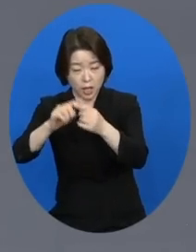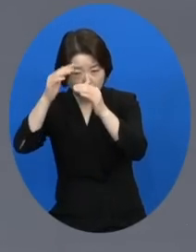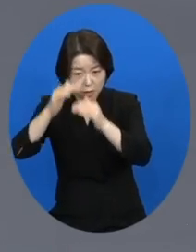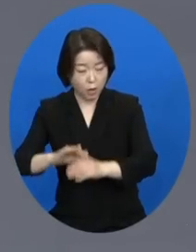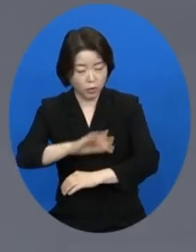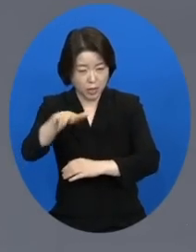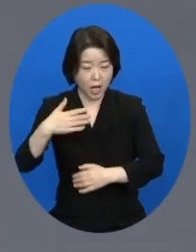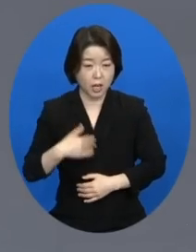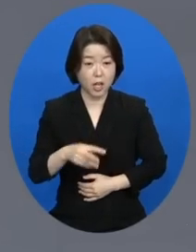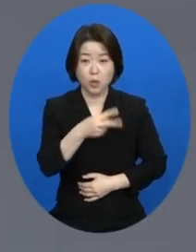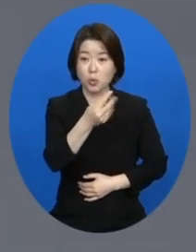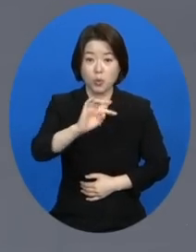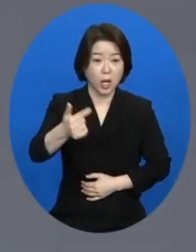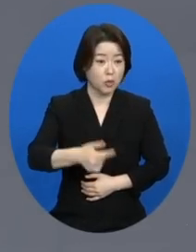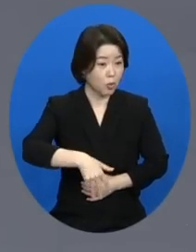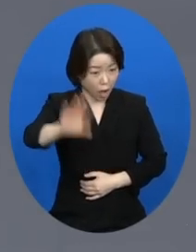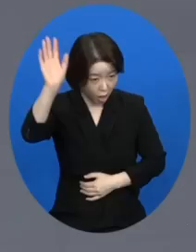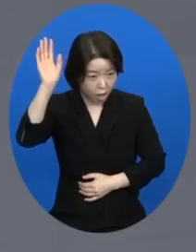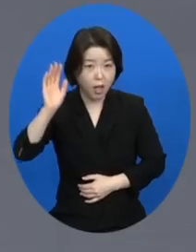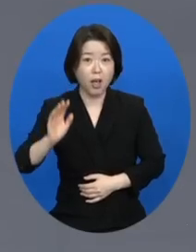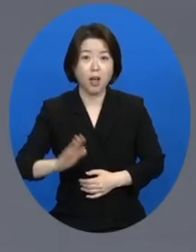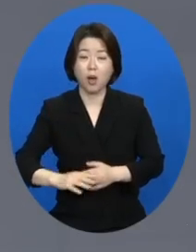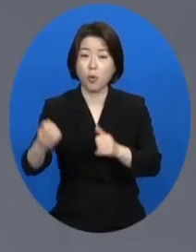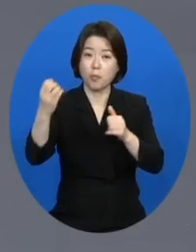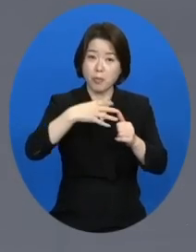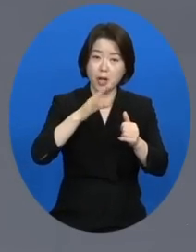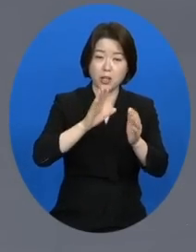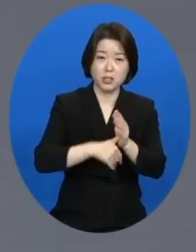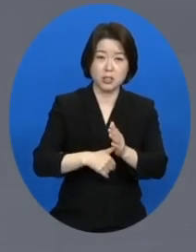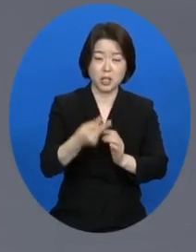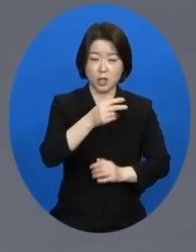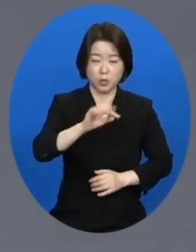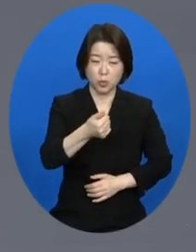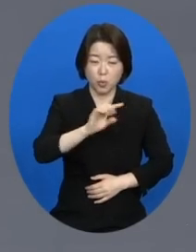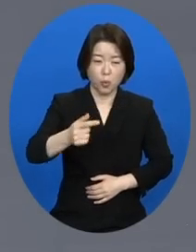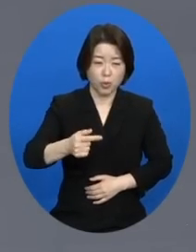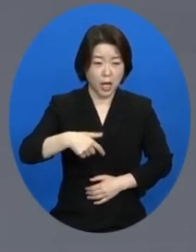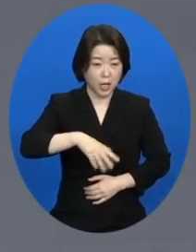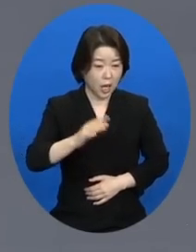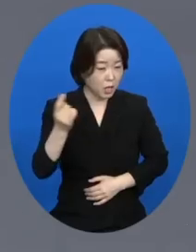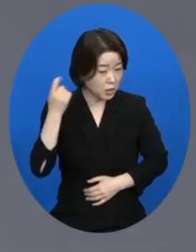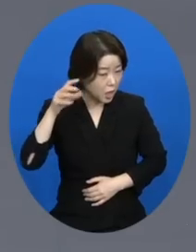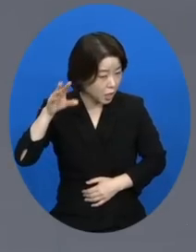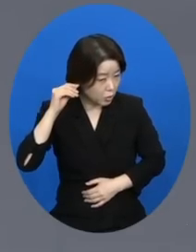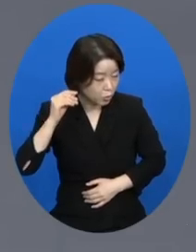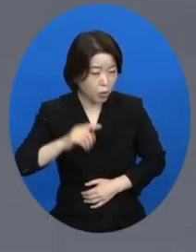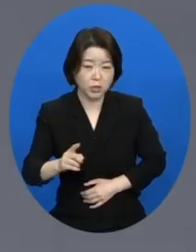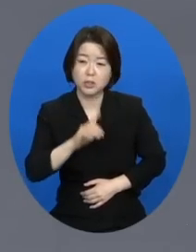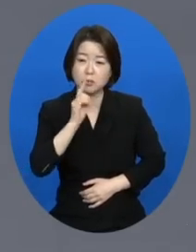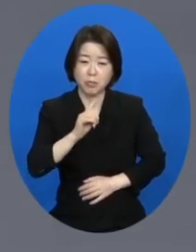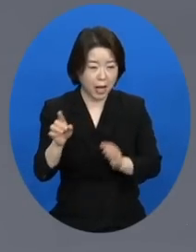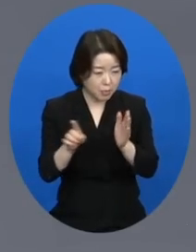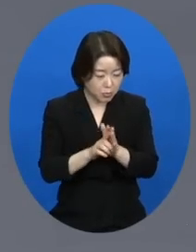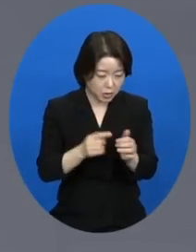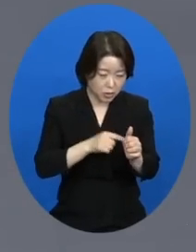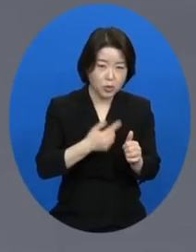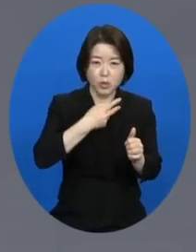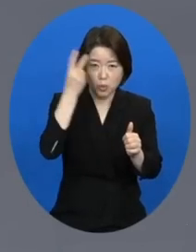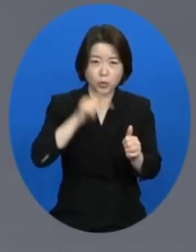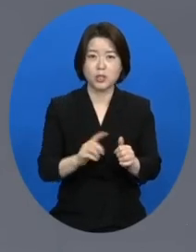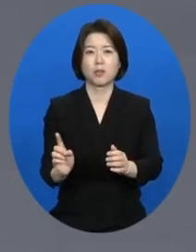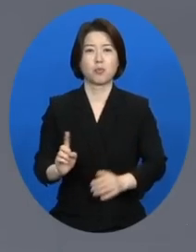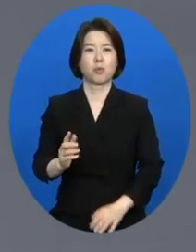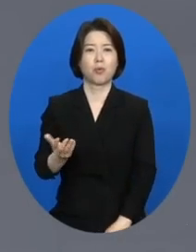도단으로 갔대 라고 했을 때 어떻게 그 도단 가는 얘기를 들었으며 또한 그 말을 또 믿는 요셉은 또